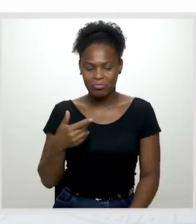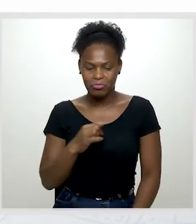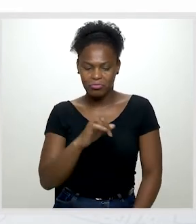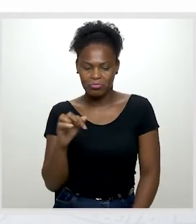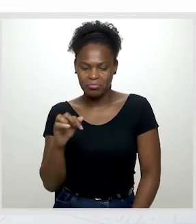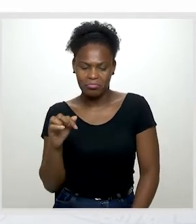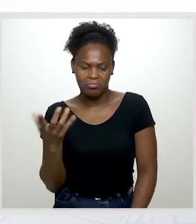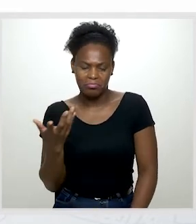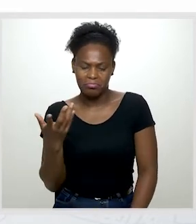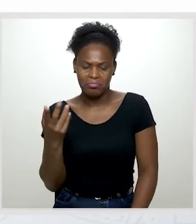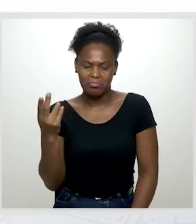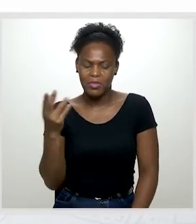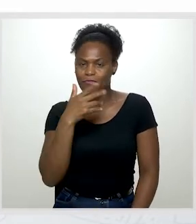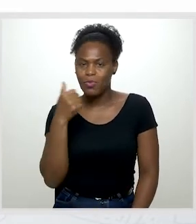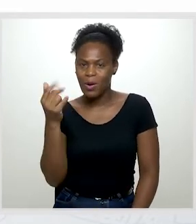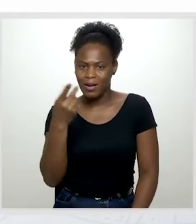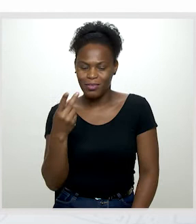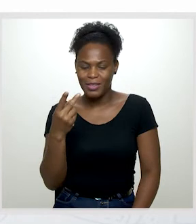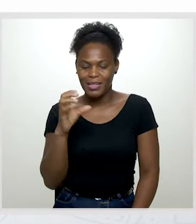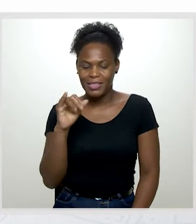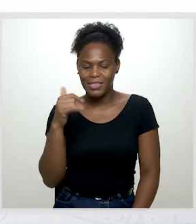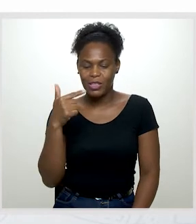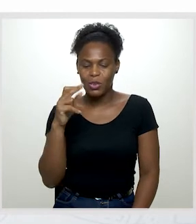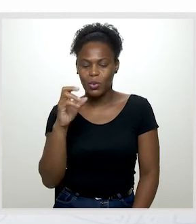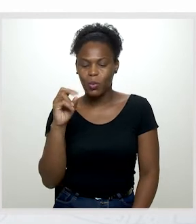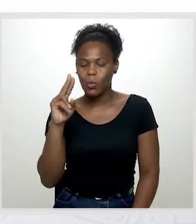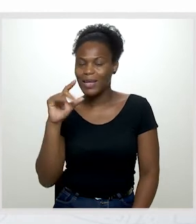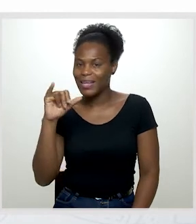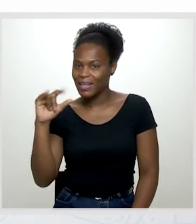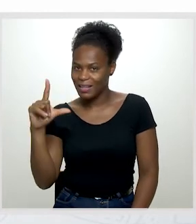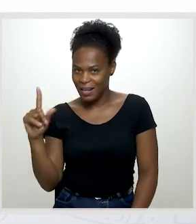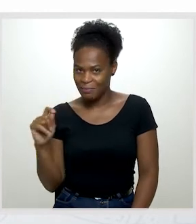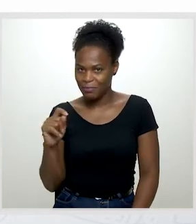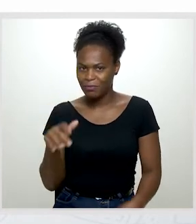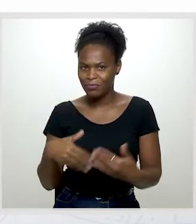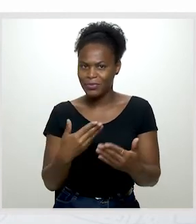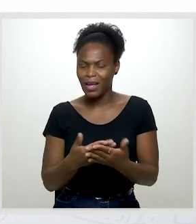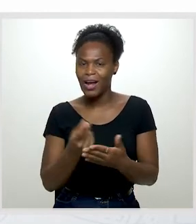réponse correcte? Les citrouilles. On leur donne de l'argent.